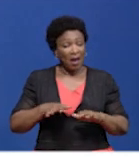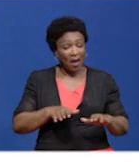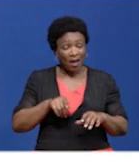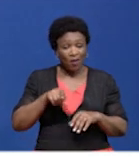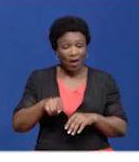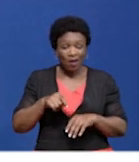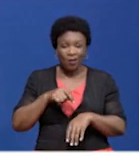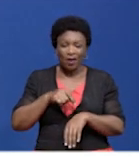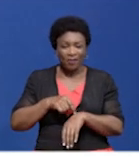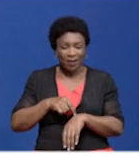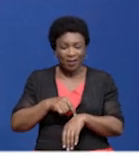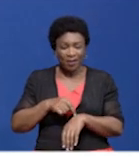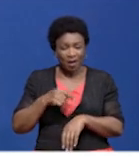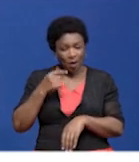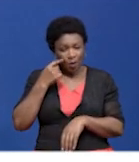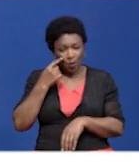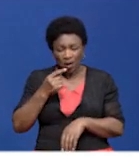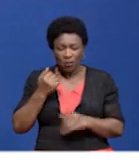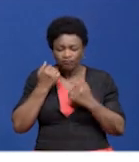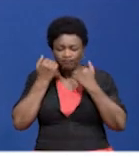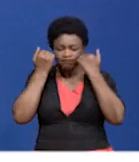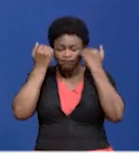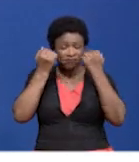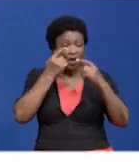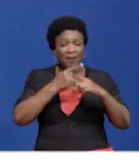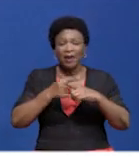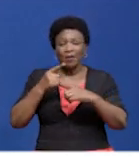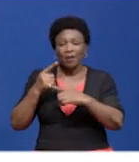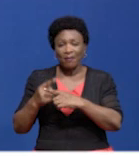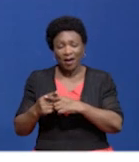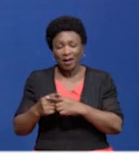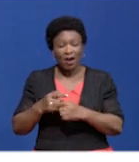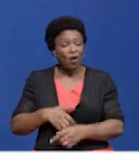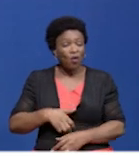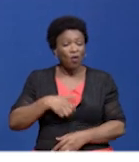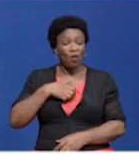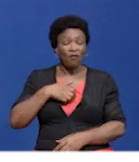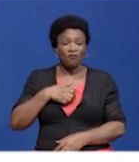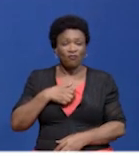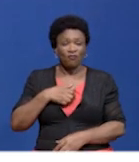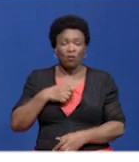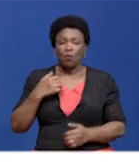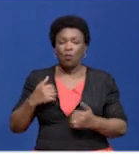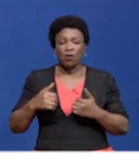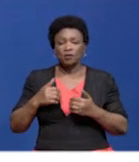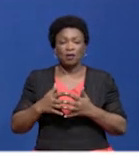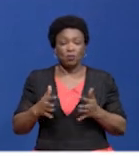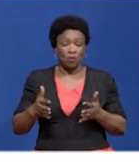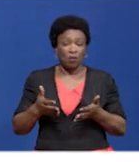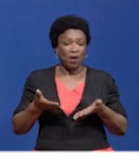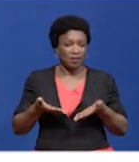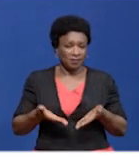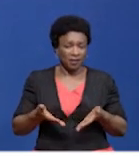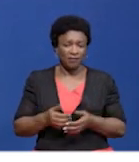k hiki ni rahi sana kuta watu wan vitu kama hasa za mara kwa mara weng waj na hu na kip cha waswas kwa sasa